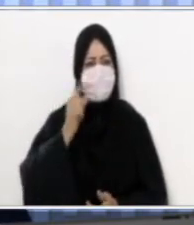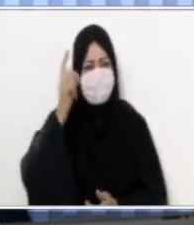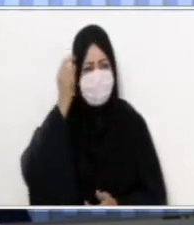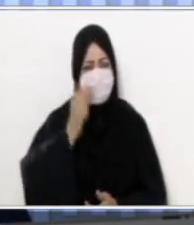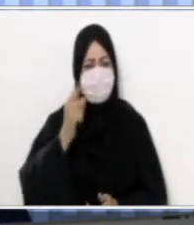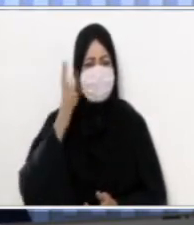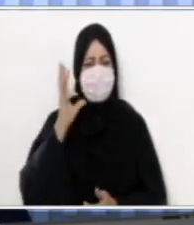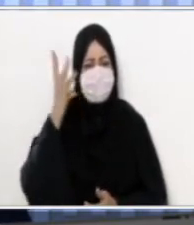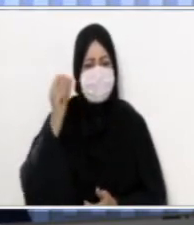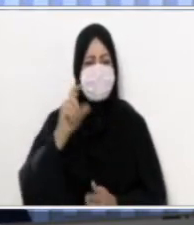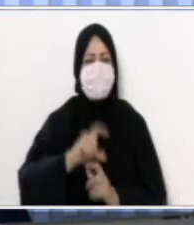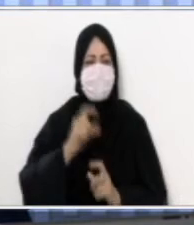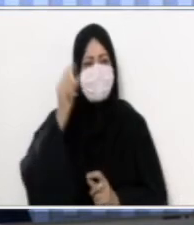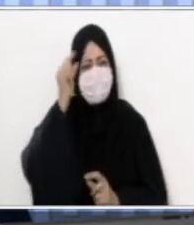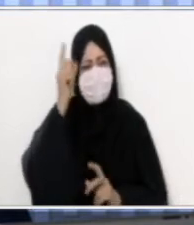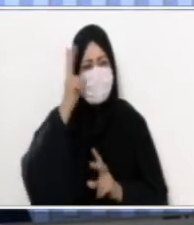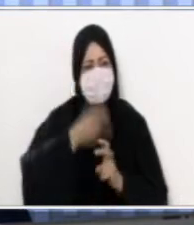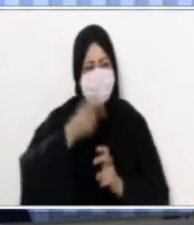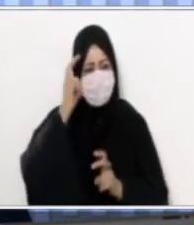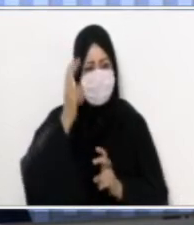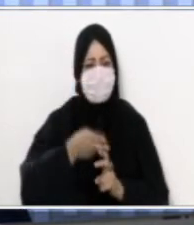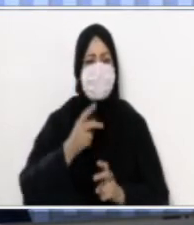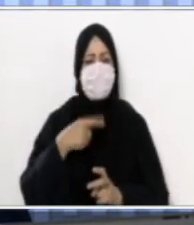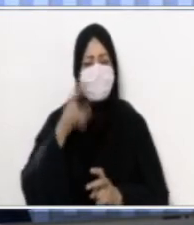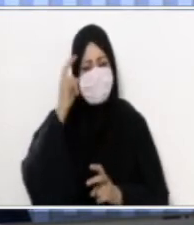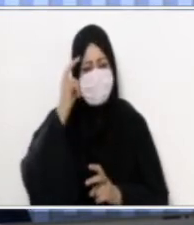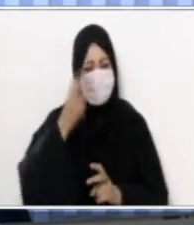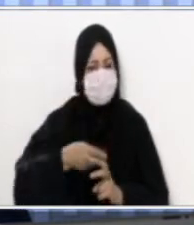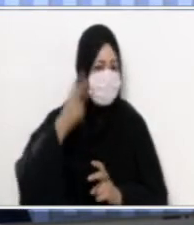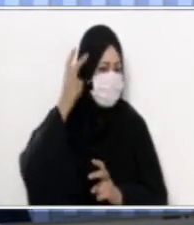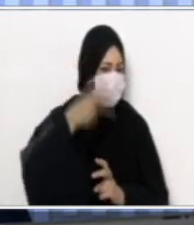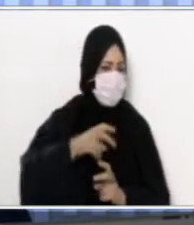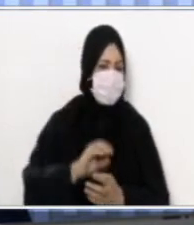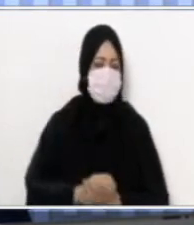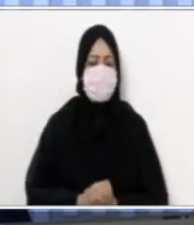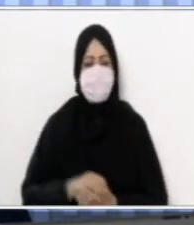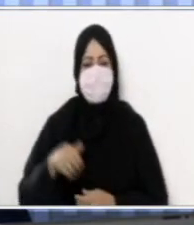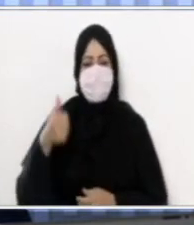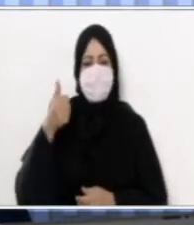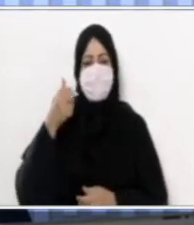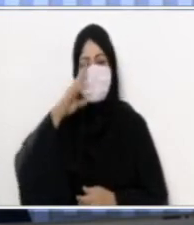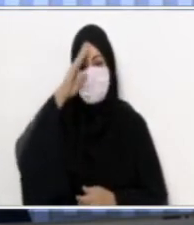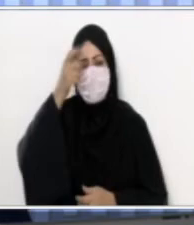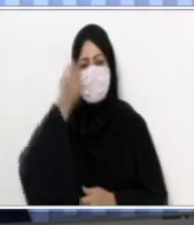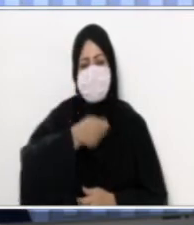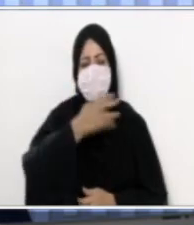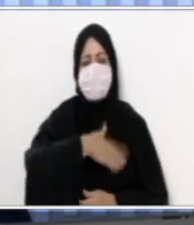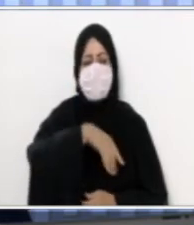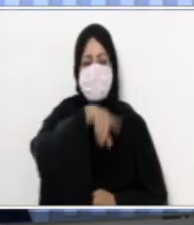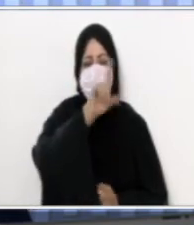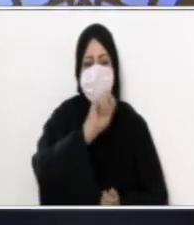نعم يا أخت عائشة. السلام عليكم. وعليكم السلام ورحمة الله. يا شيخ انا بلعب نفسك كان عندي حساسيه